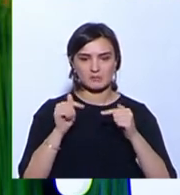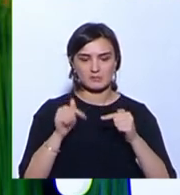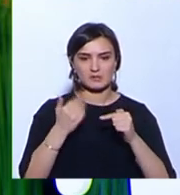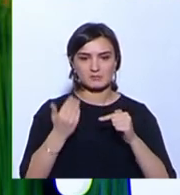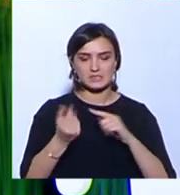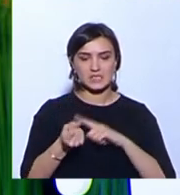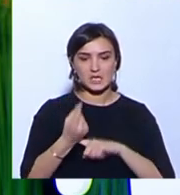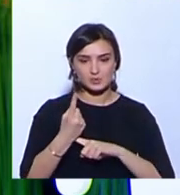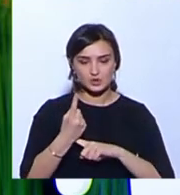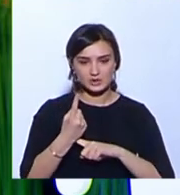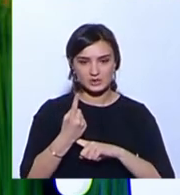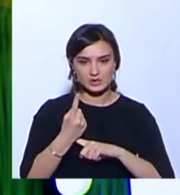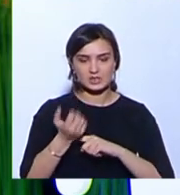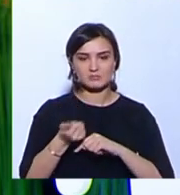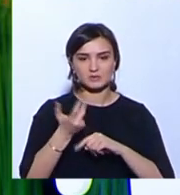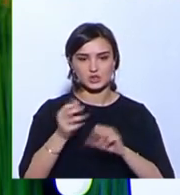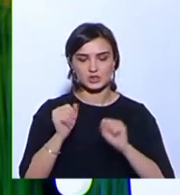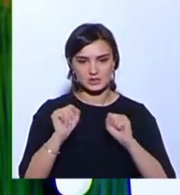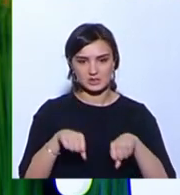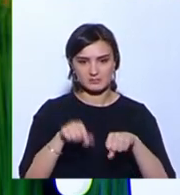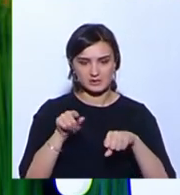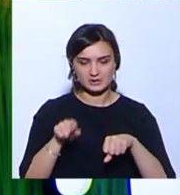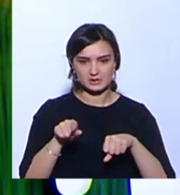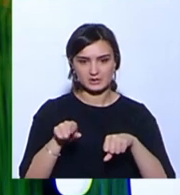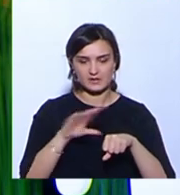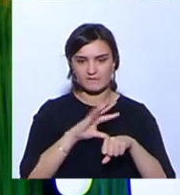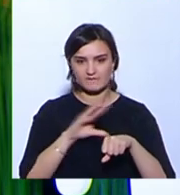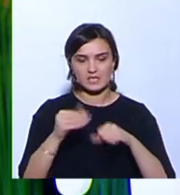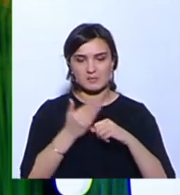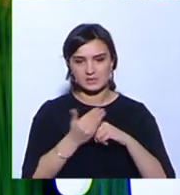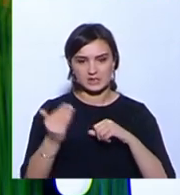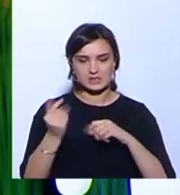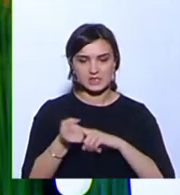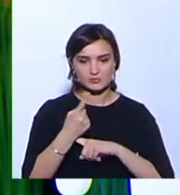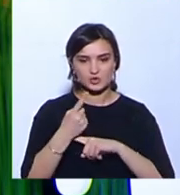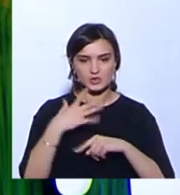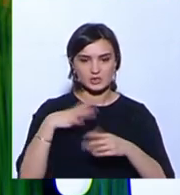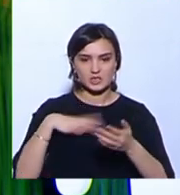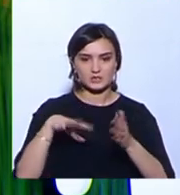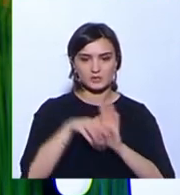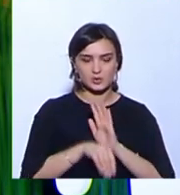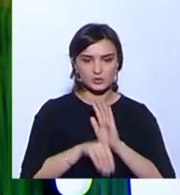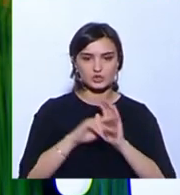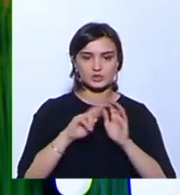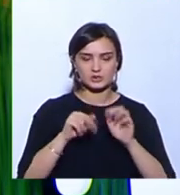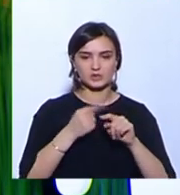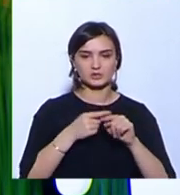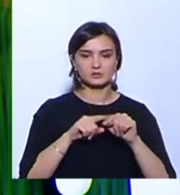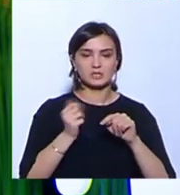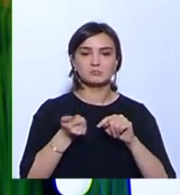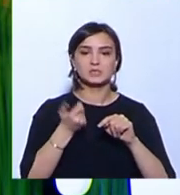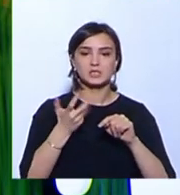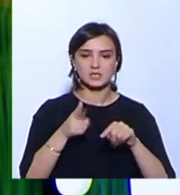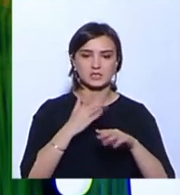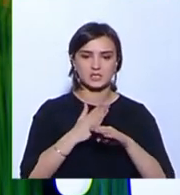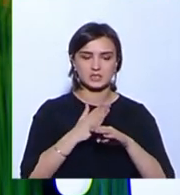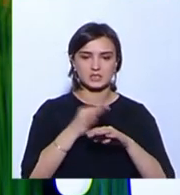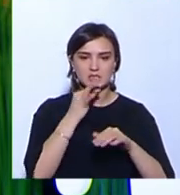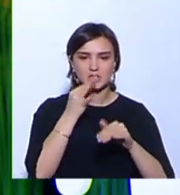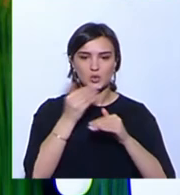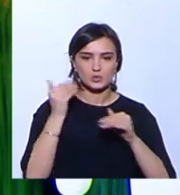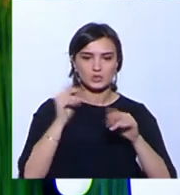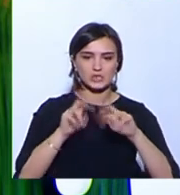მისი აღმოჩენა, რამდენად შესაძლებელია ყველა მათგანის აღმოჩენა საქართველოში და რამდენად არის